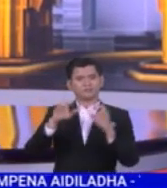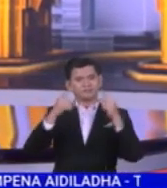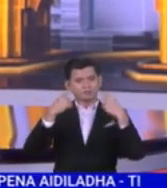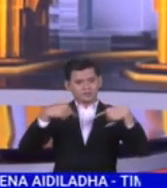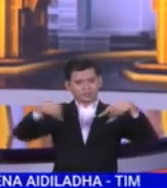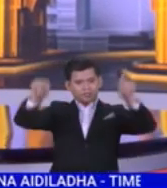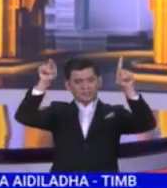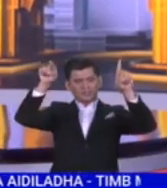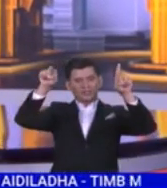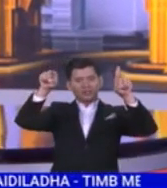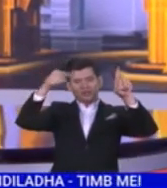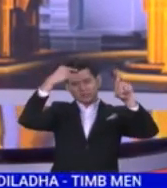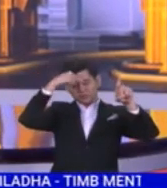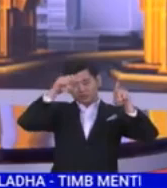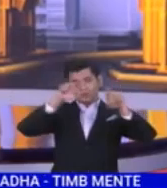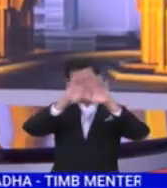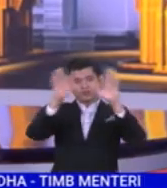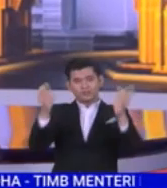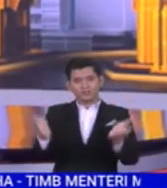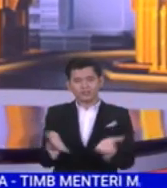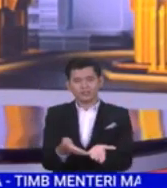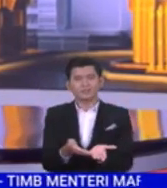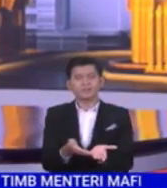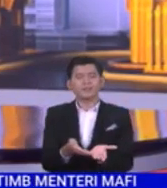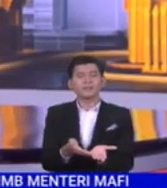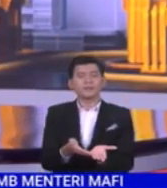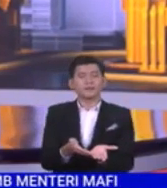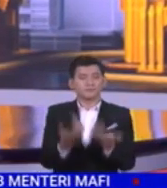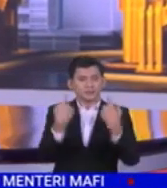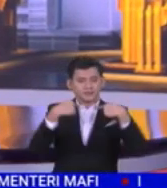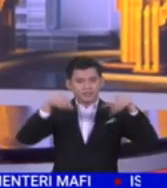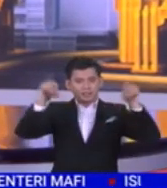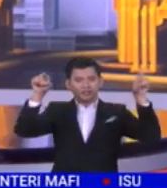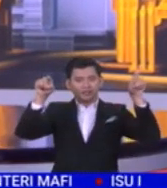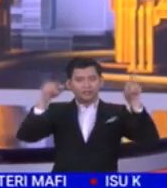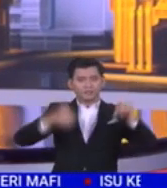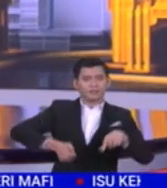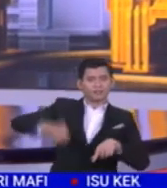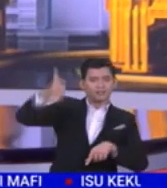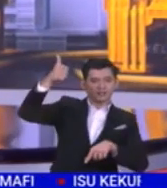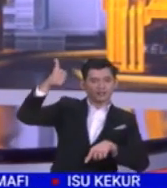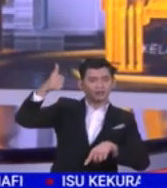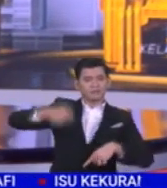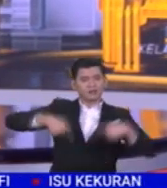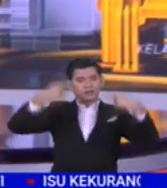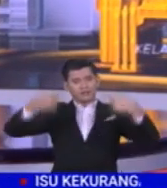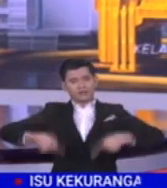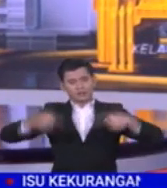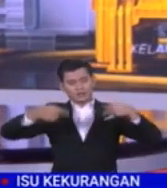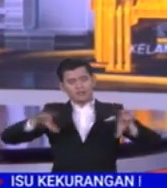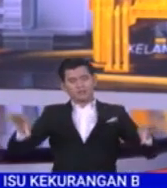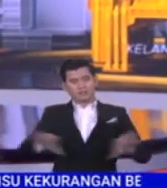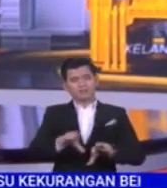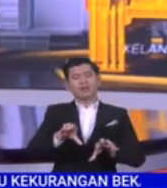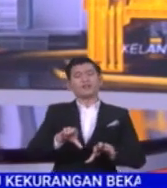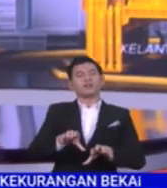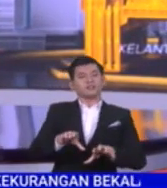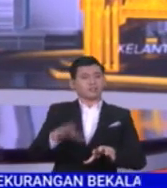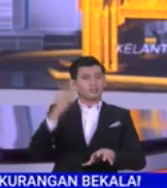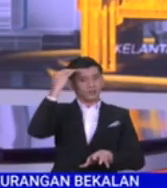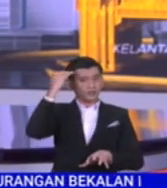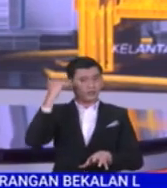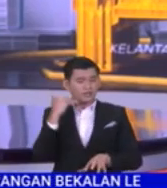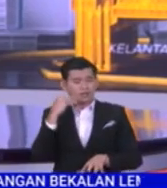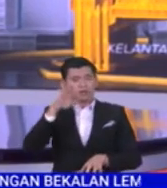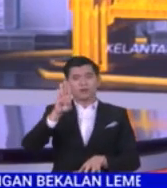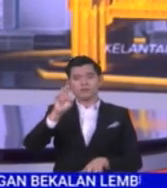mengharumkan nama negara di persada antarabangsa apabila muncul juara pada kejohanan yang berlangsung di Pyeongtaek, Korea Selatan.